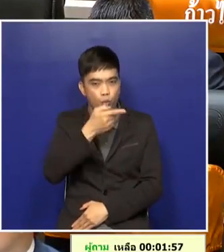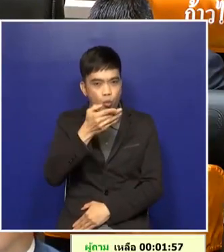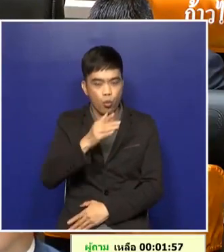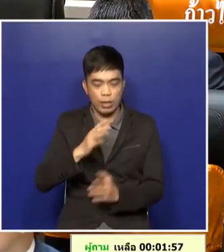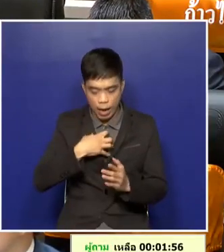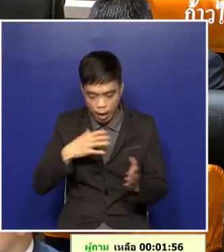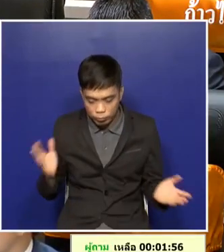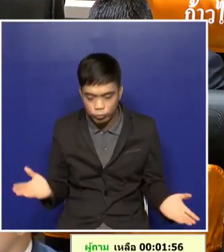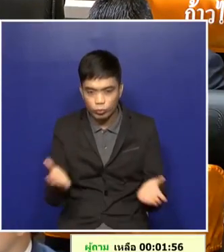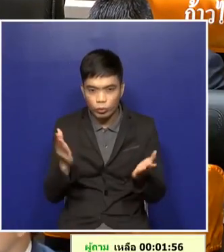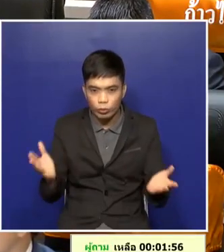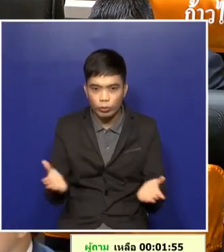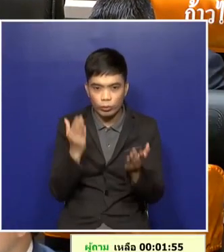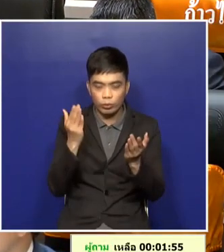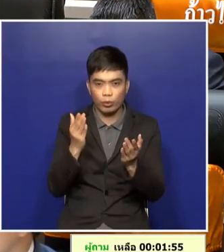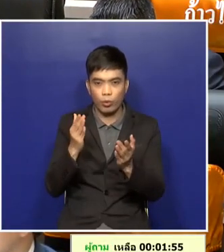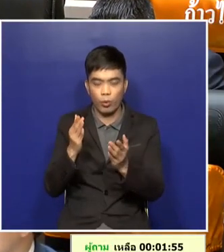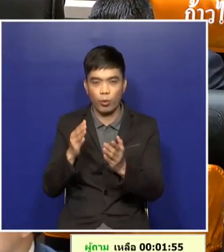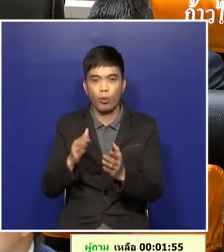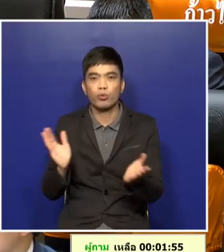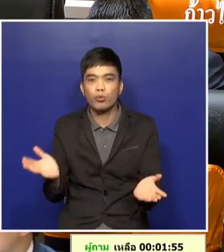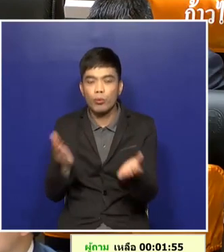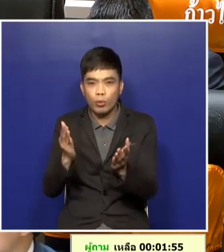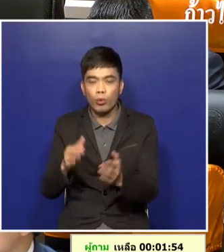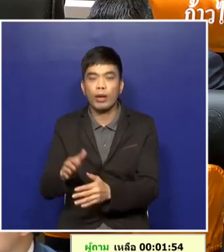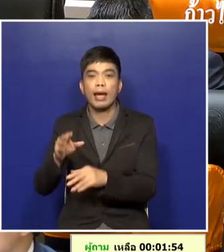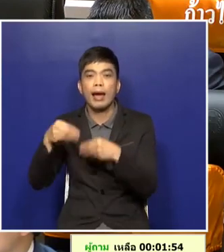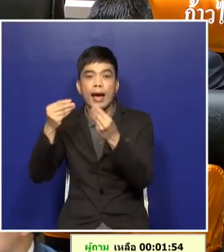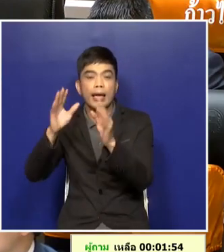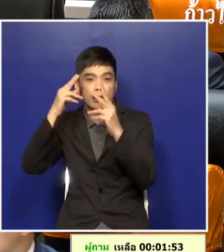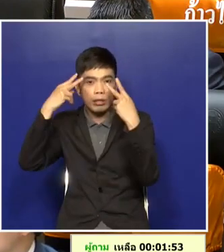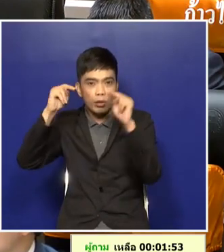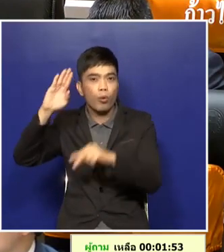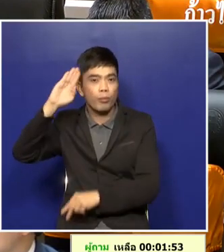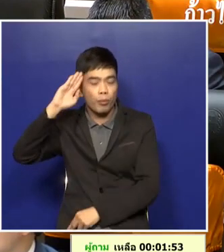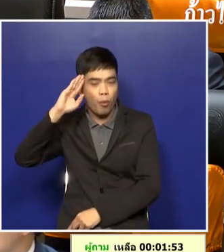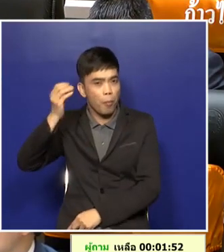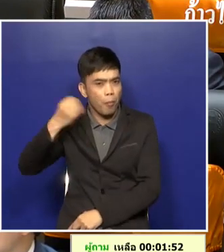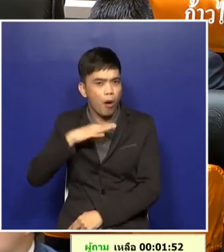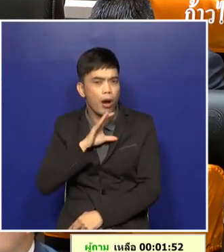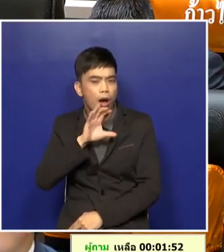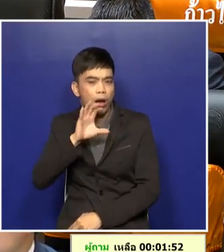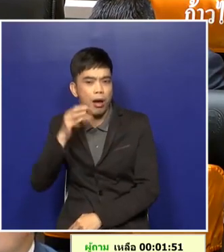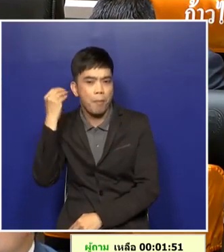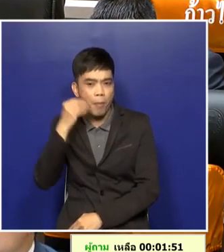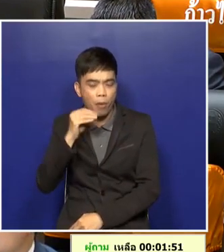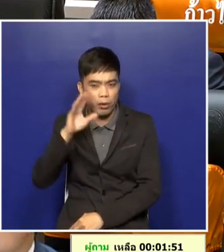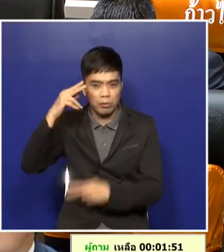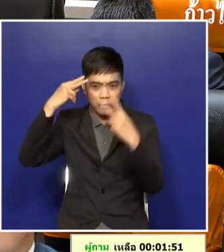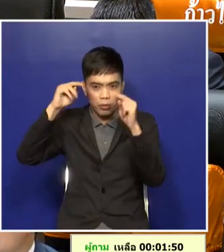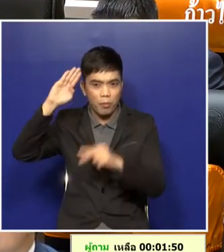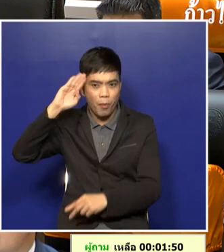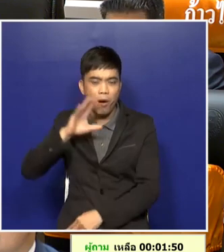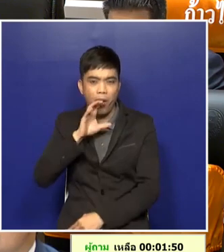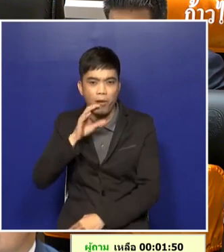ดันแล้วก็โน้มน้าวท่านนายกหน่อยนะครับแล้วก็หวังว่าในตุดตีนี้เห็นท่านไอบ่อยนะครับแล้วก็อึกอักไอบ่อยเนี่ยก็อย